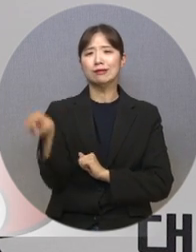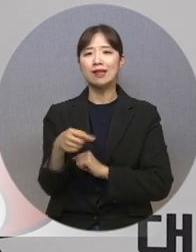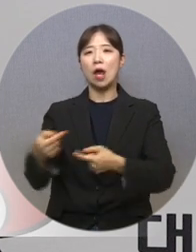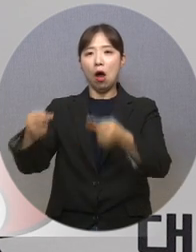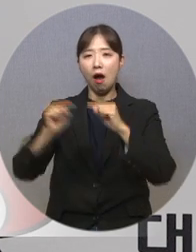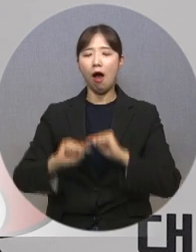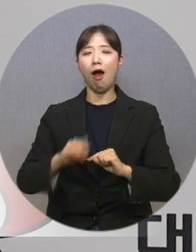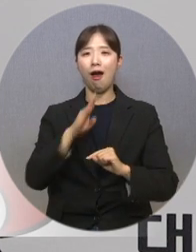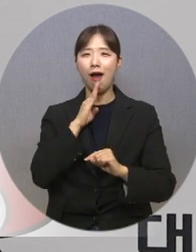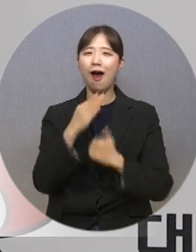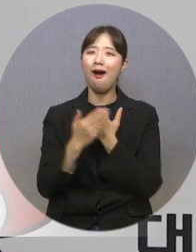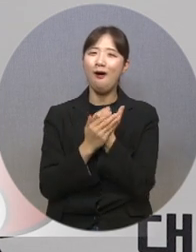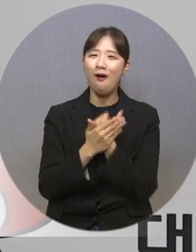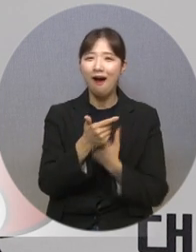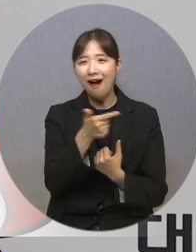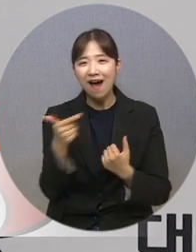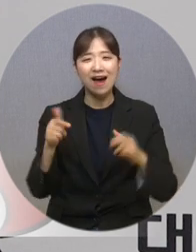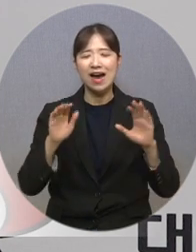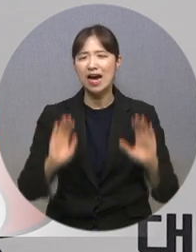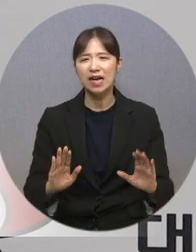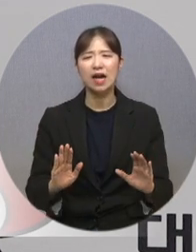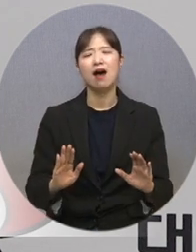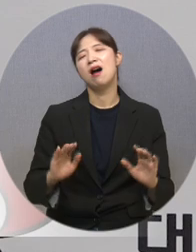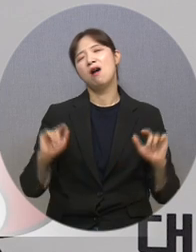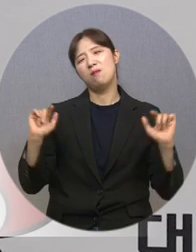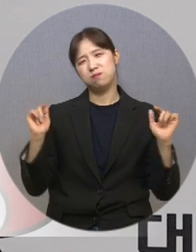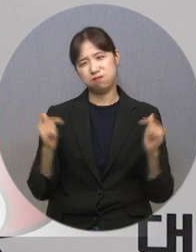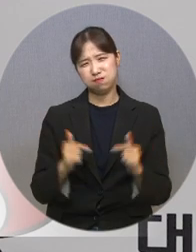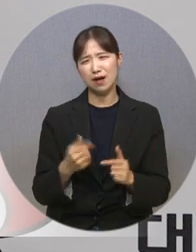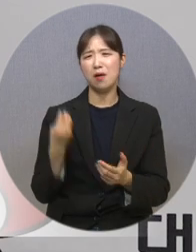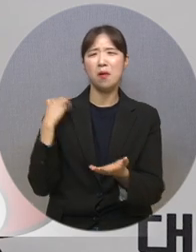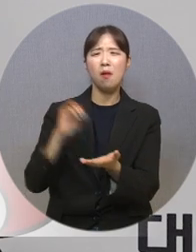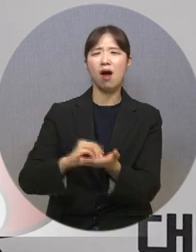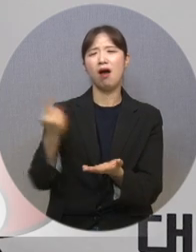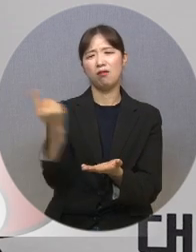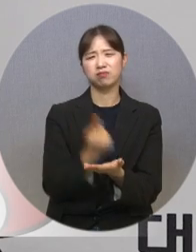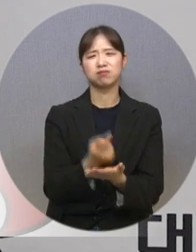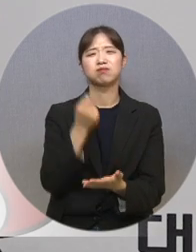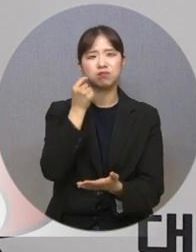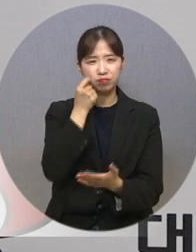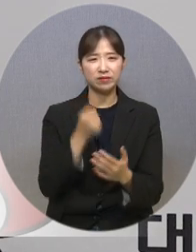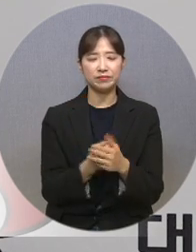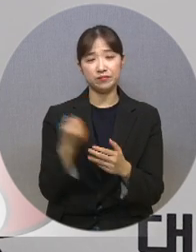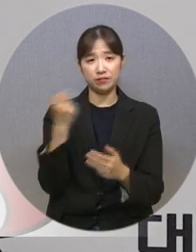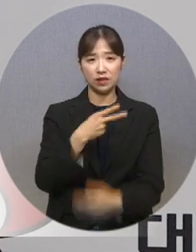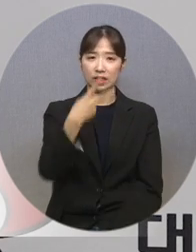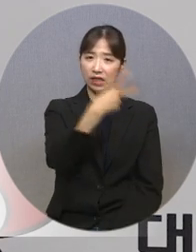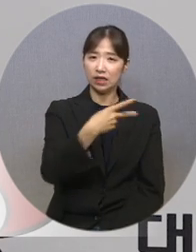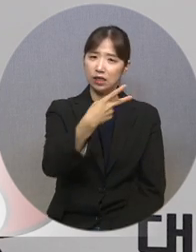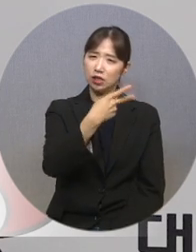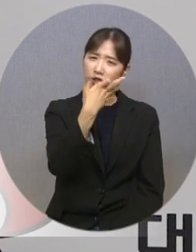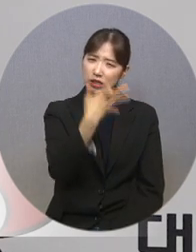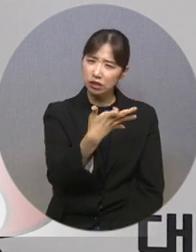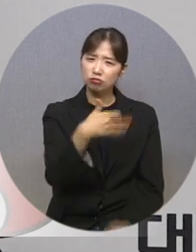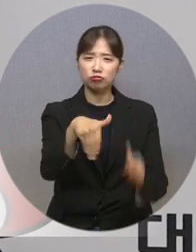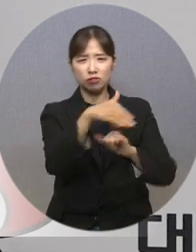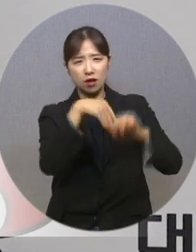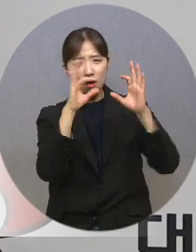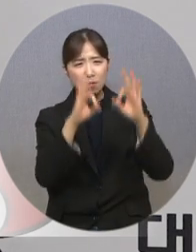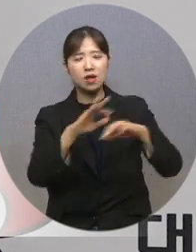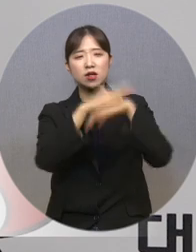높았는데 그런 부분들이 많이 참여가 아직까지는 미흡하고요. 보통 2019년도 예를 들면